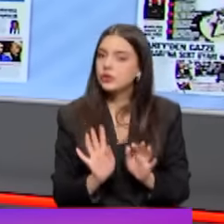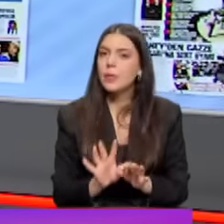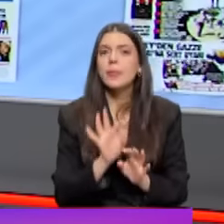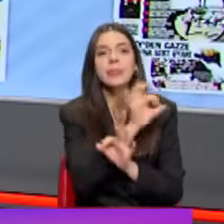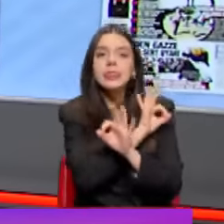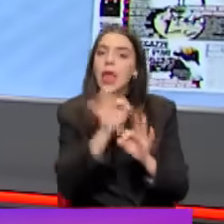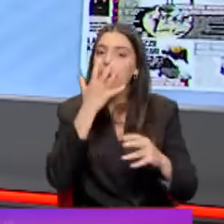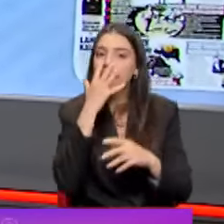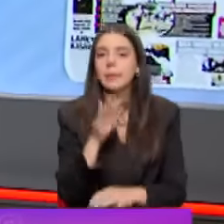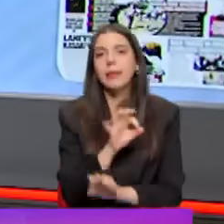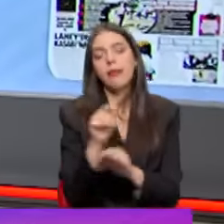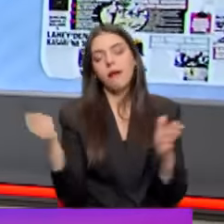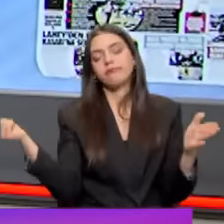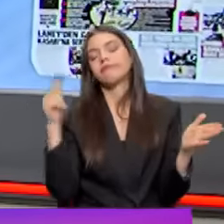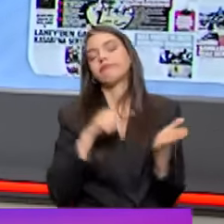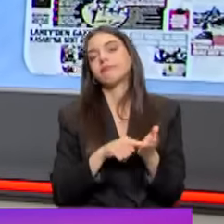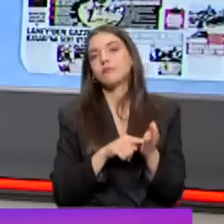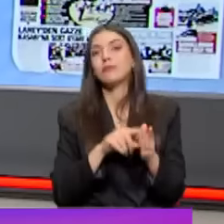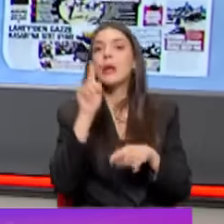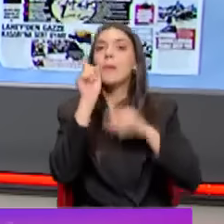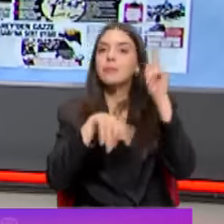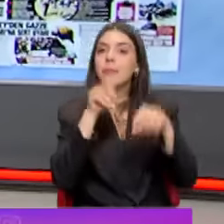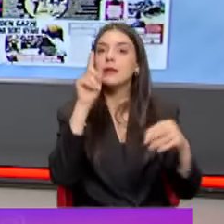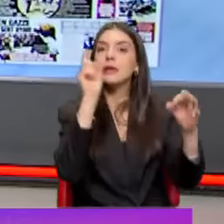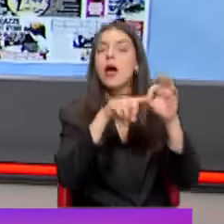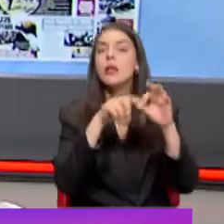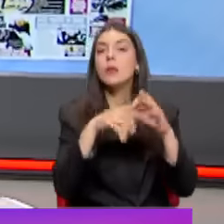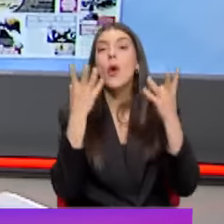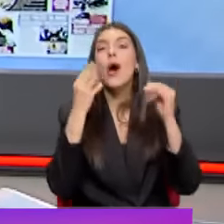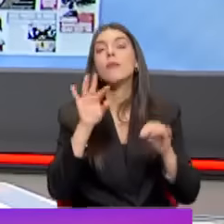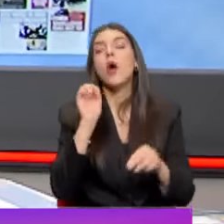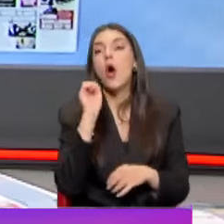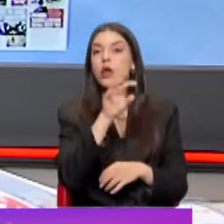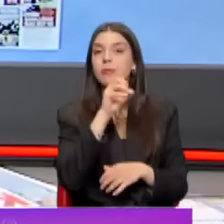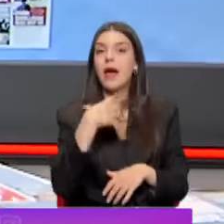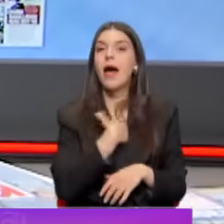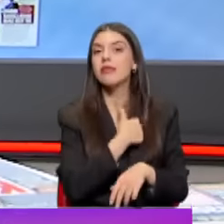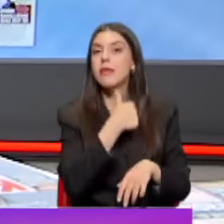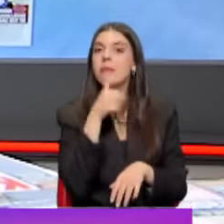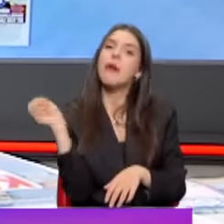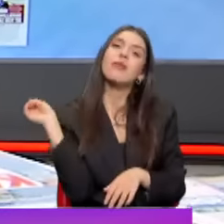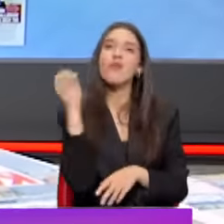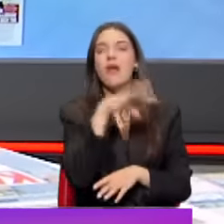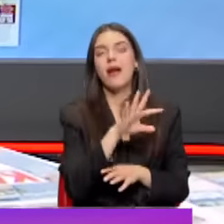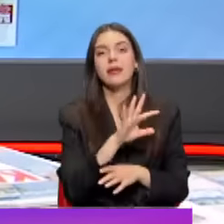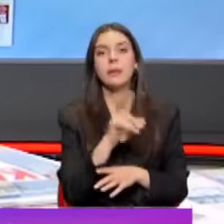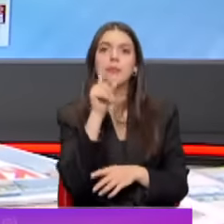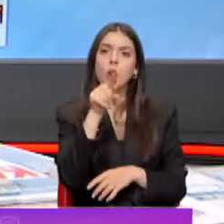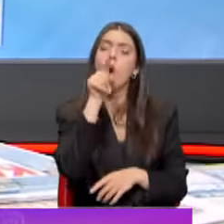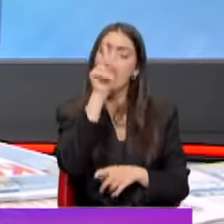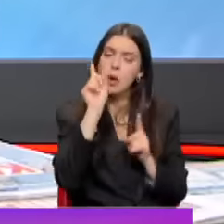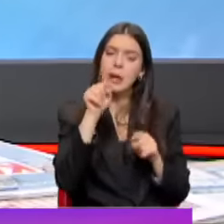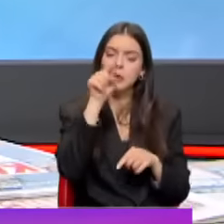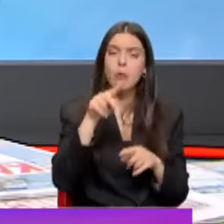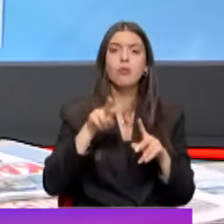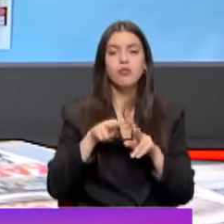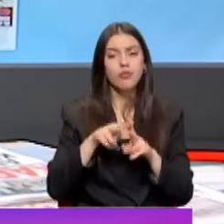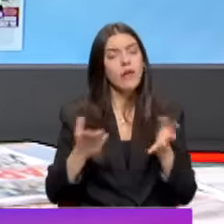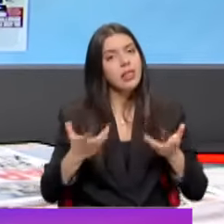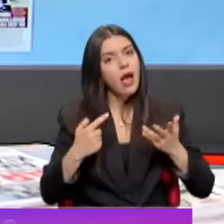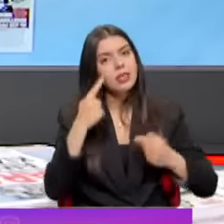bekledikleri gibi oldu bazı ataması yapılmayan öğretmenler anne babalarını gönderdi Bir de orada müfredat konusunda ses